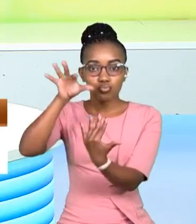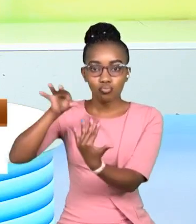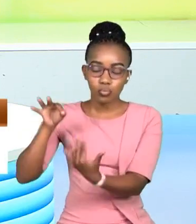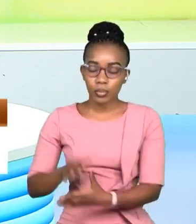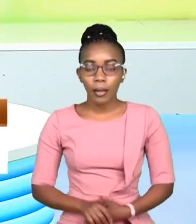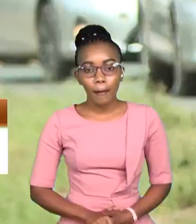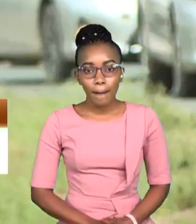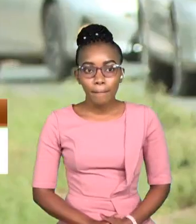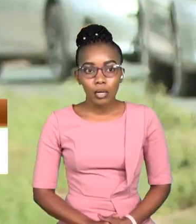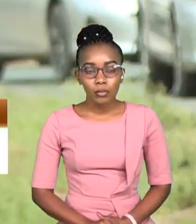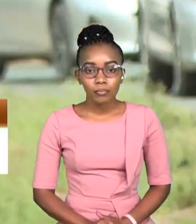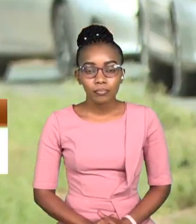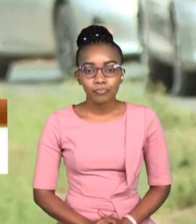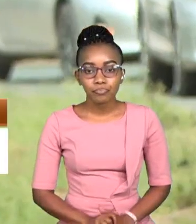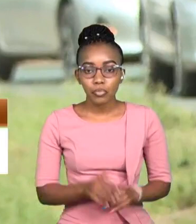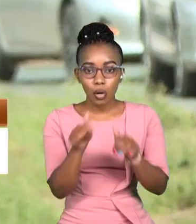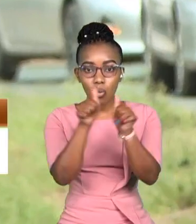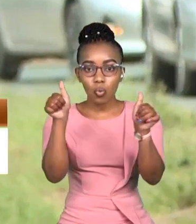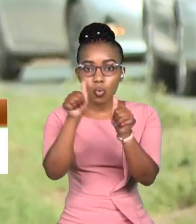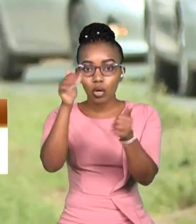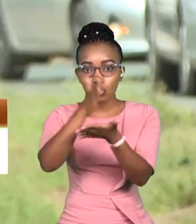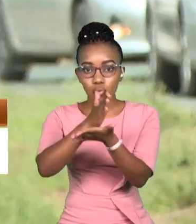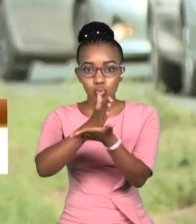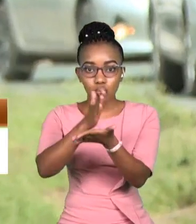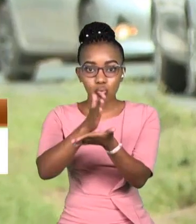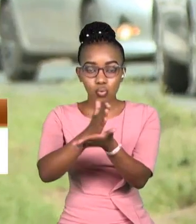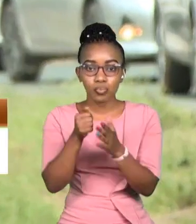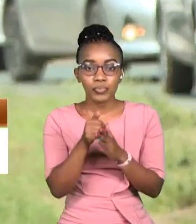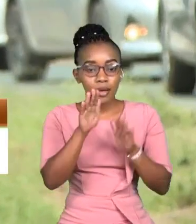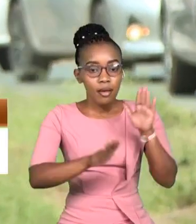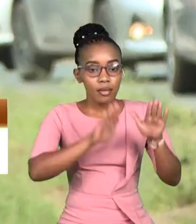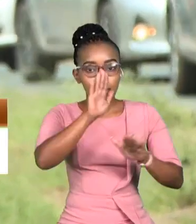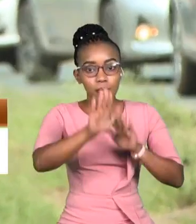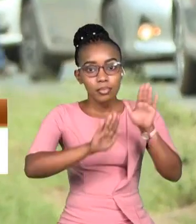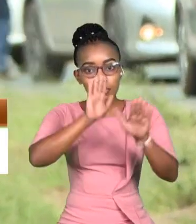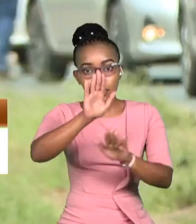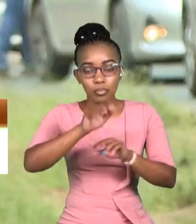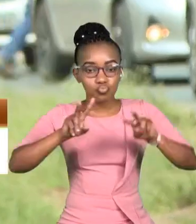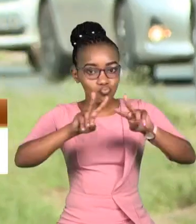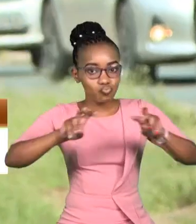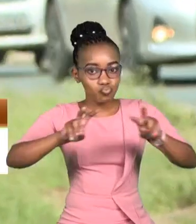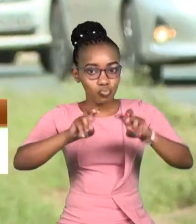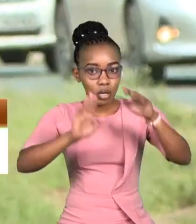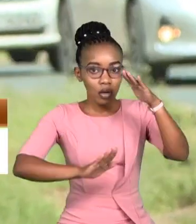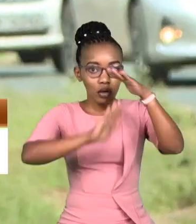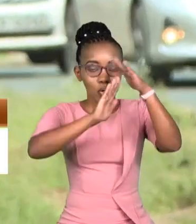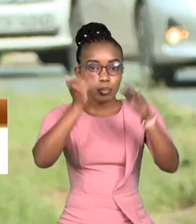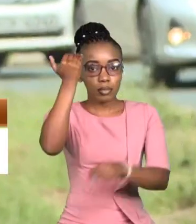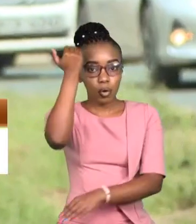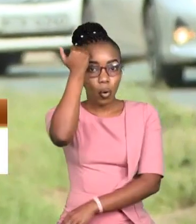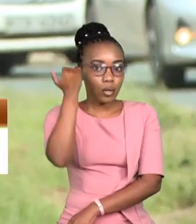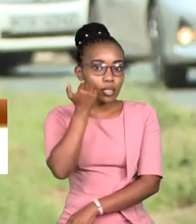usikani kwako. Naam, kwa kweli hadi ya safari ni hatua na ile ya kumtafuta jaji atakaye mrithi David